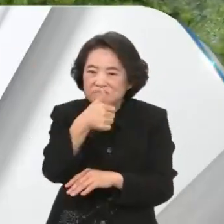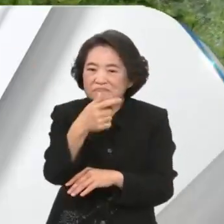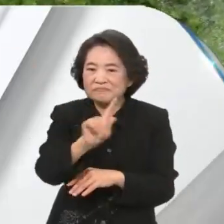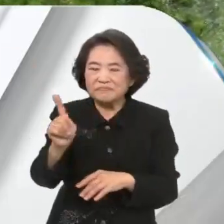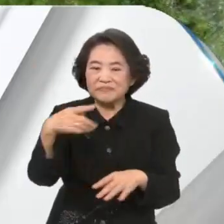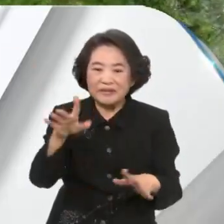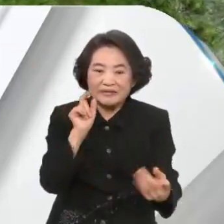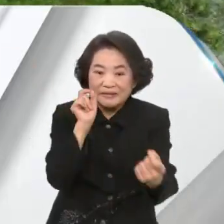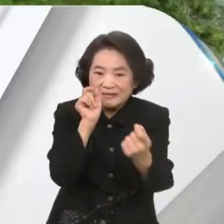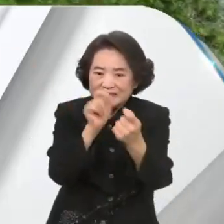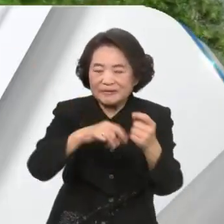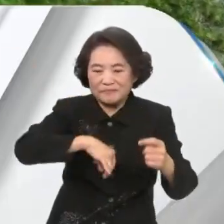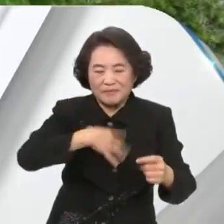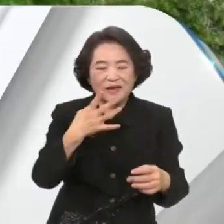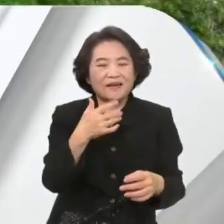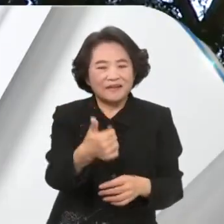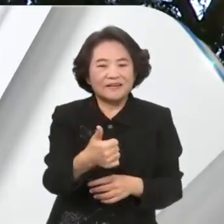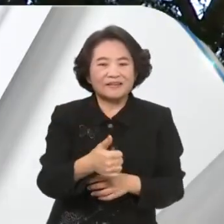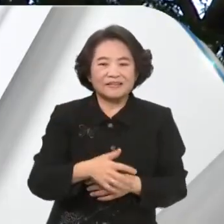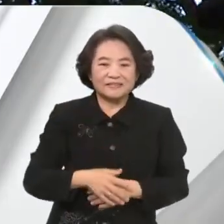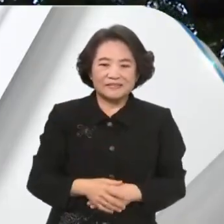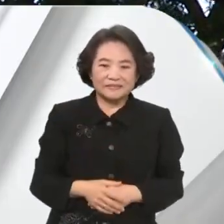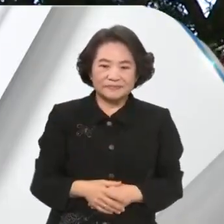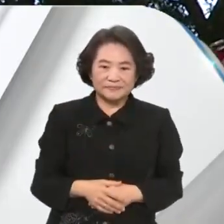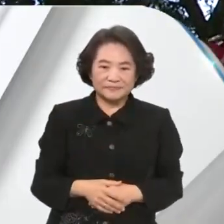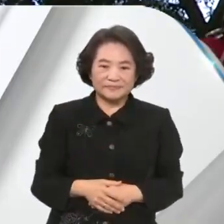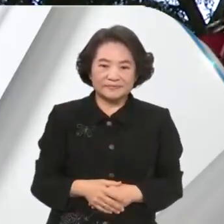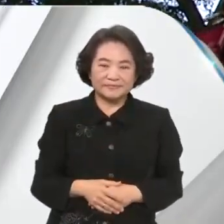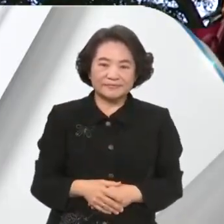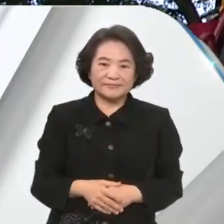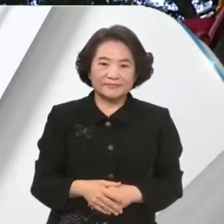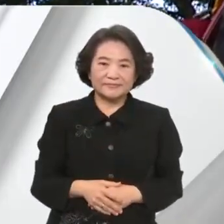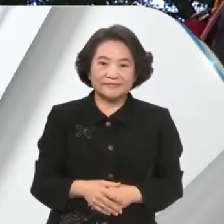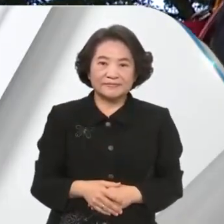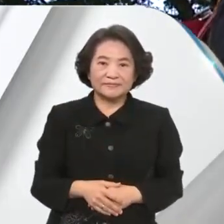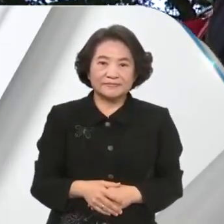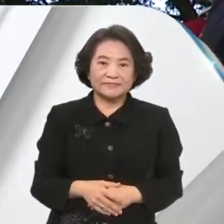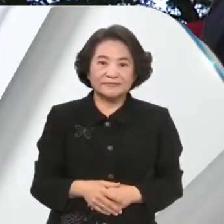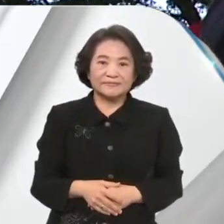行检太资源。客家新闻陈清碧、熊一发综合报道。